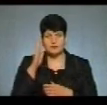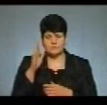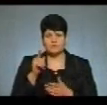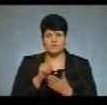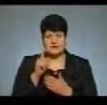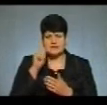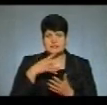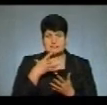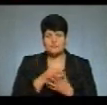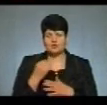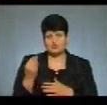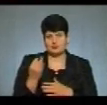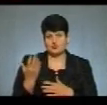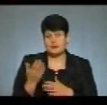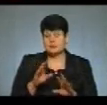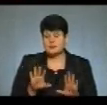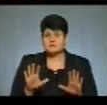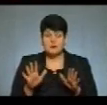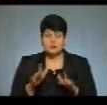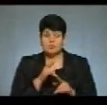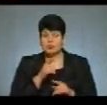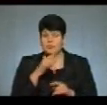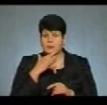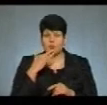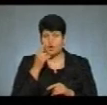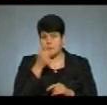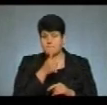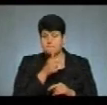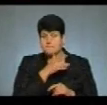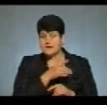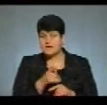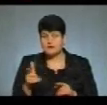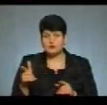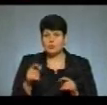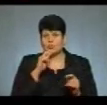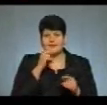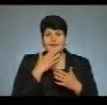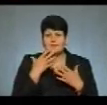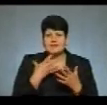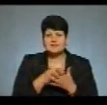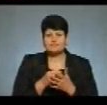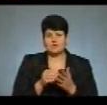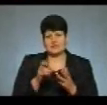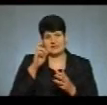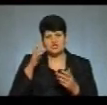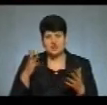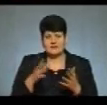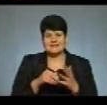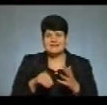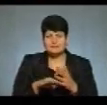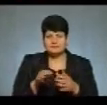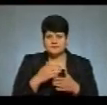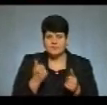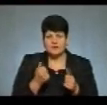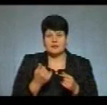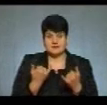свою історію. І так склалося, що протягом багатьох періодів Україна не мала своїх земель і своєї державності. І наслідки цього